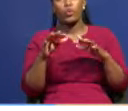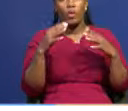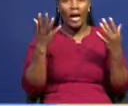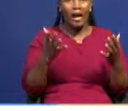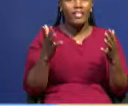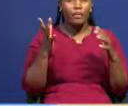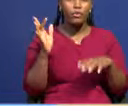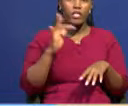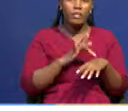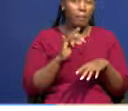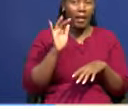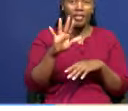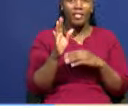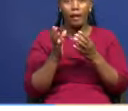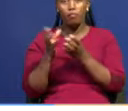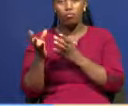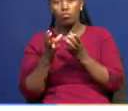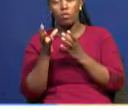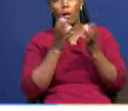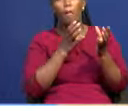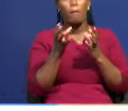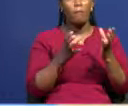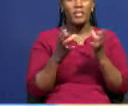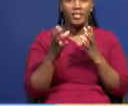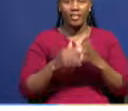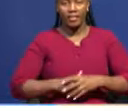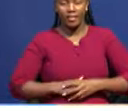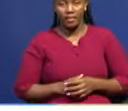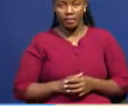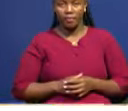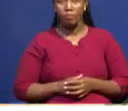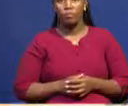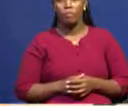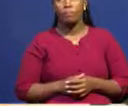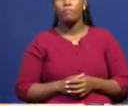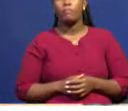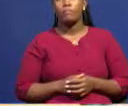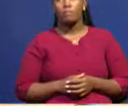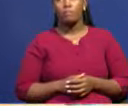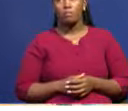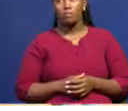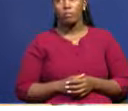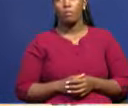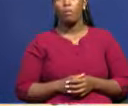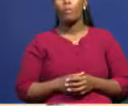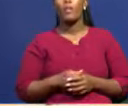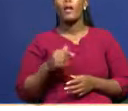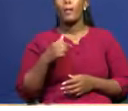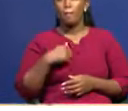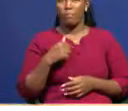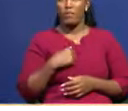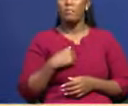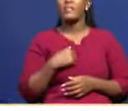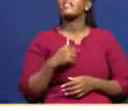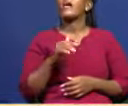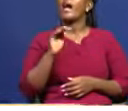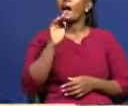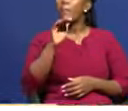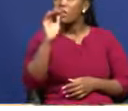just their businesses but their day-to-day operations. So let's get to hear from them. Mina nasi ma MP